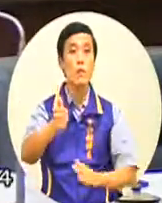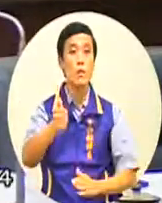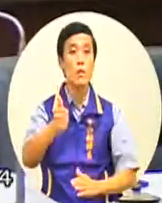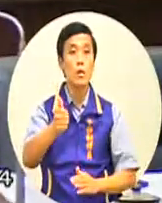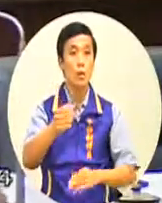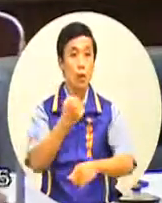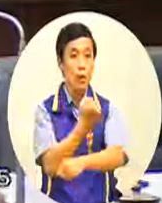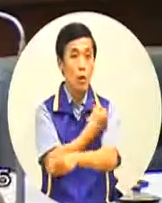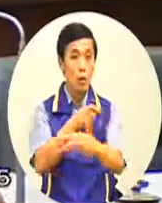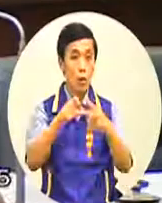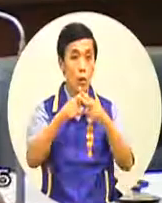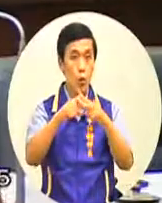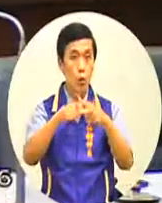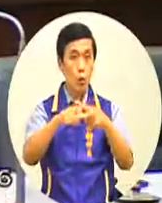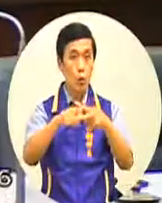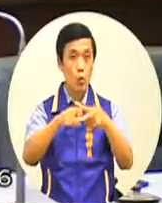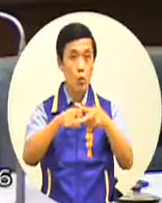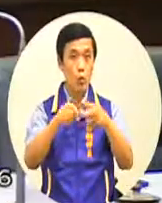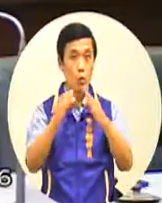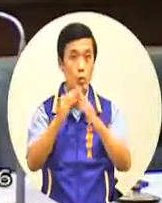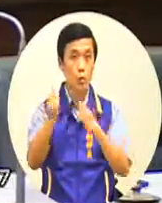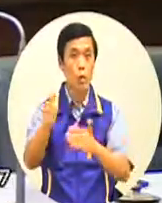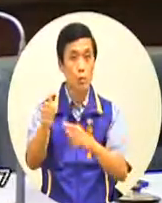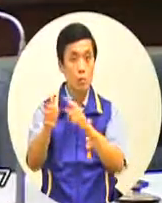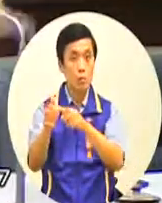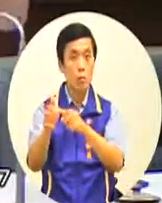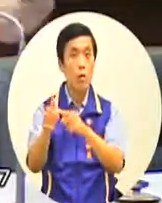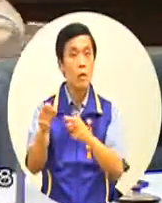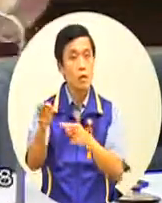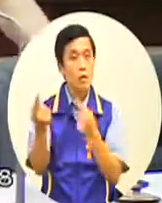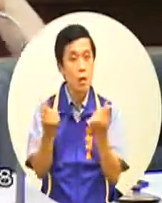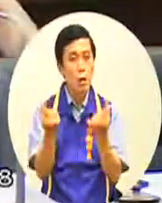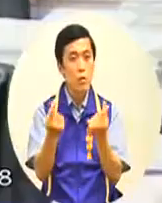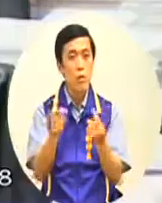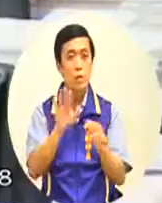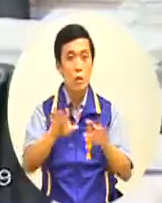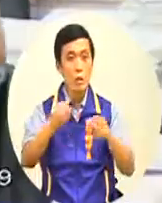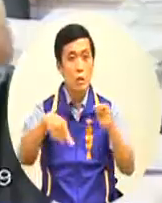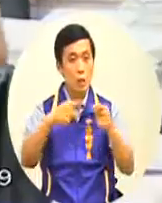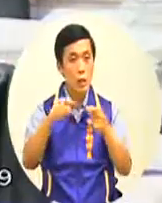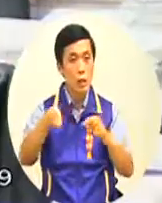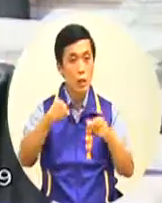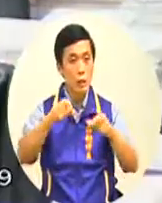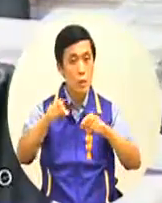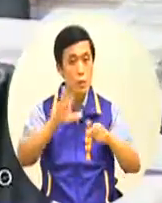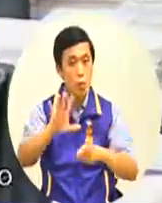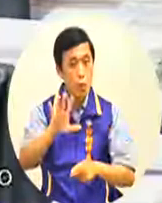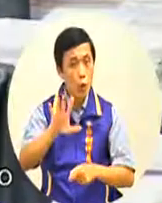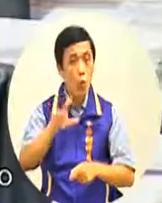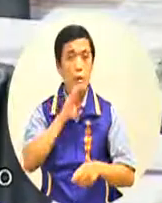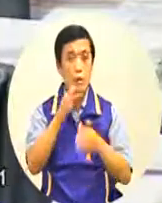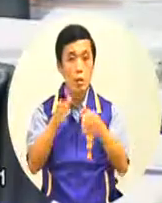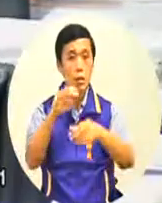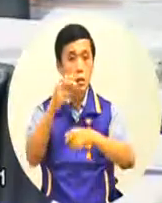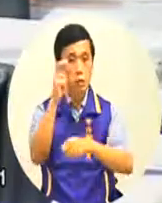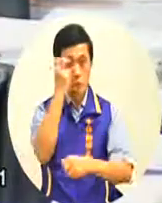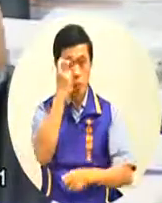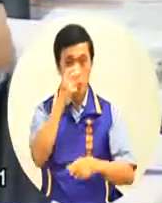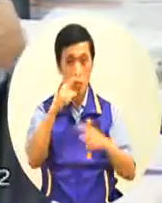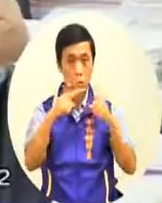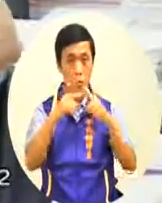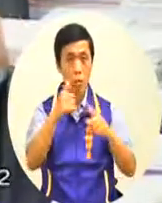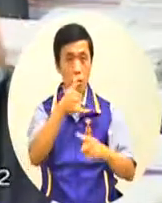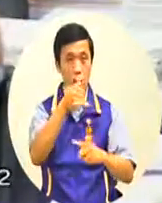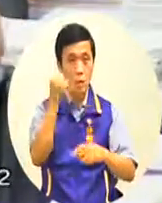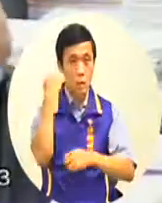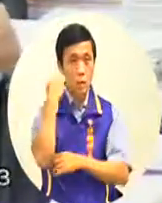局长，我想这样子，就是因为你们好像今年有这个案子吗？就照护人力，就你们的花包里面，因